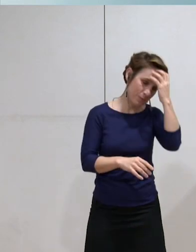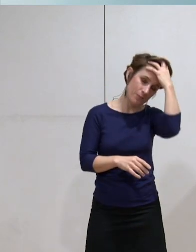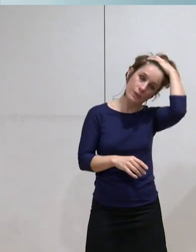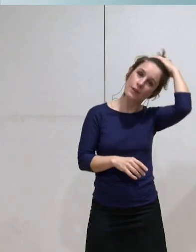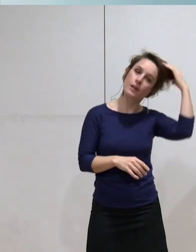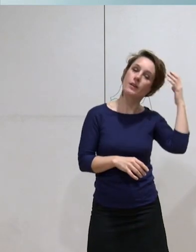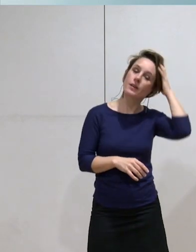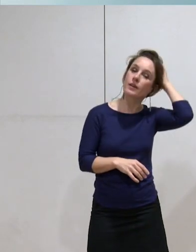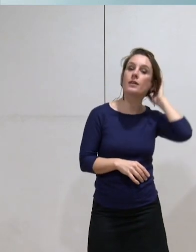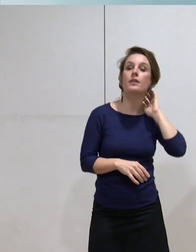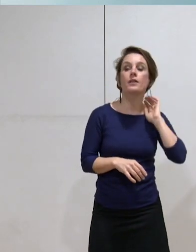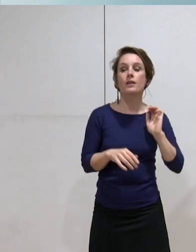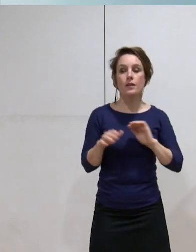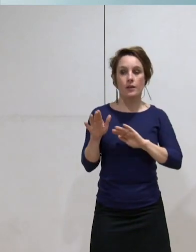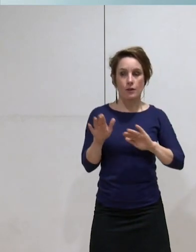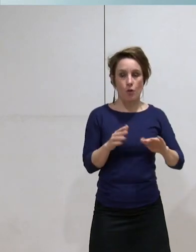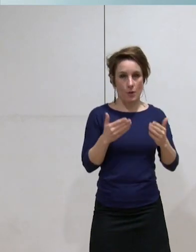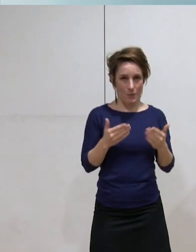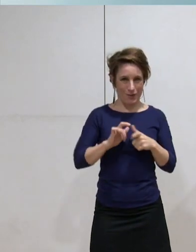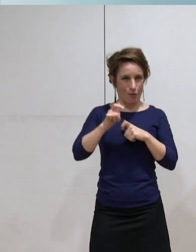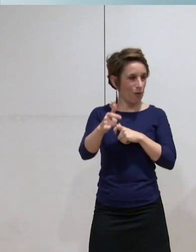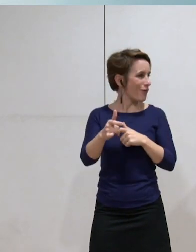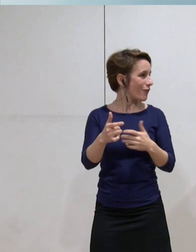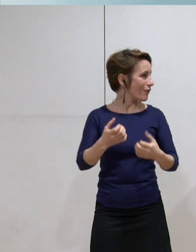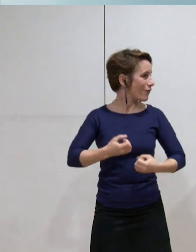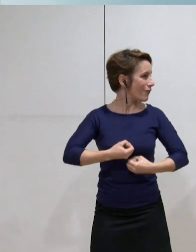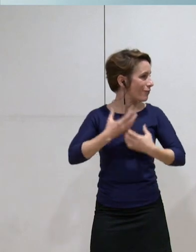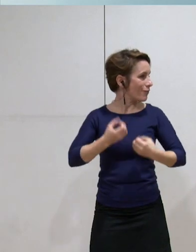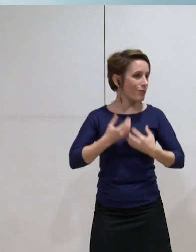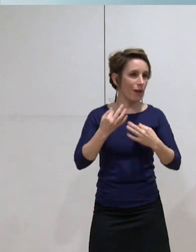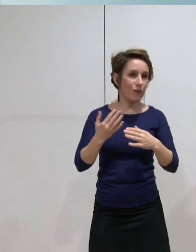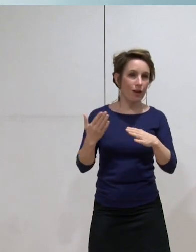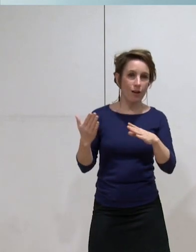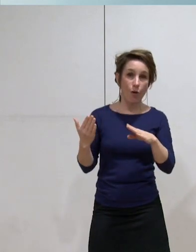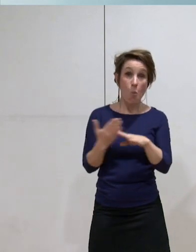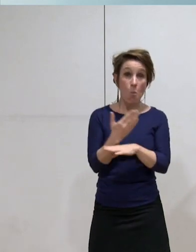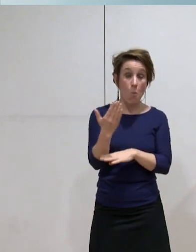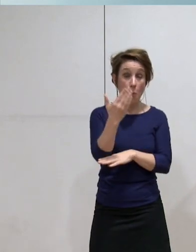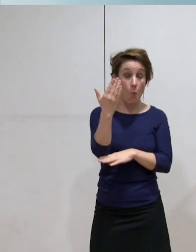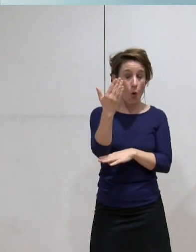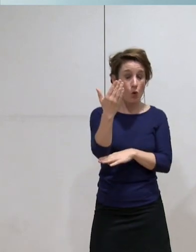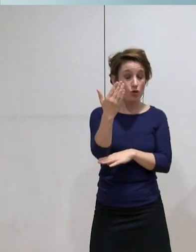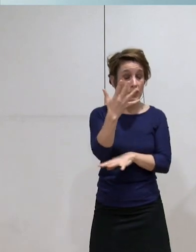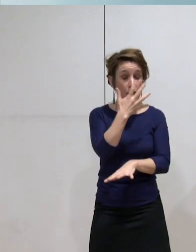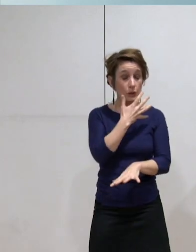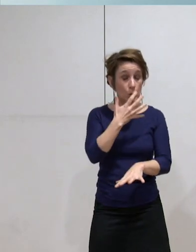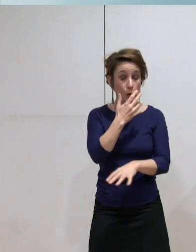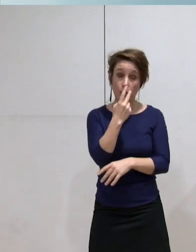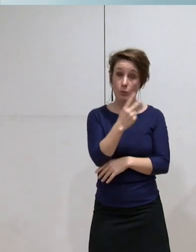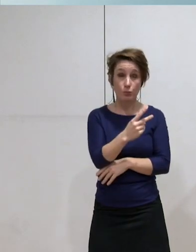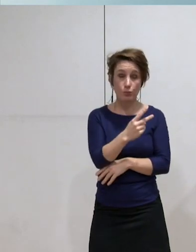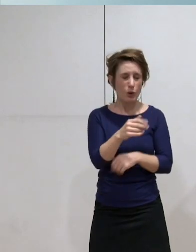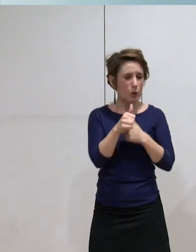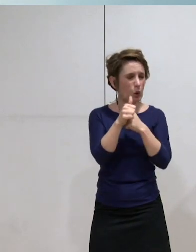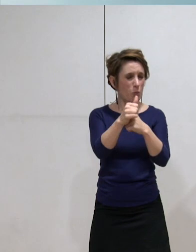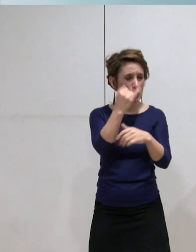évoquer votre projet mortifère et idéologique